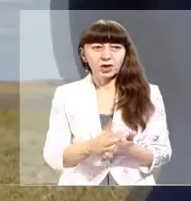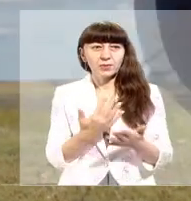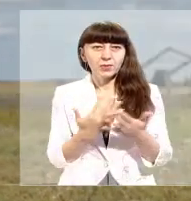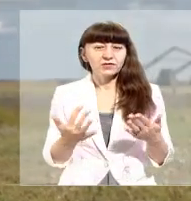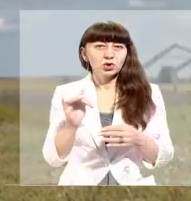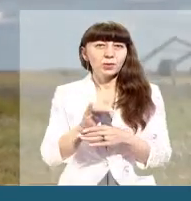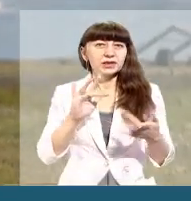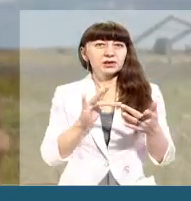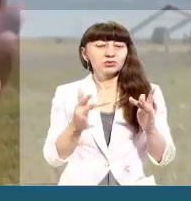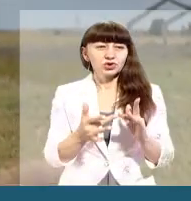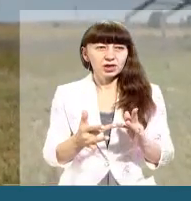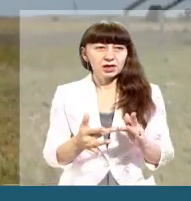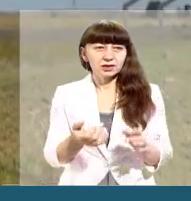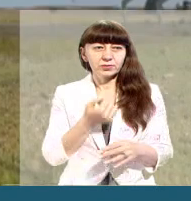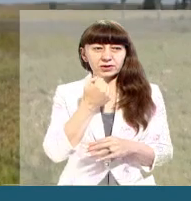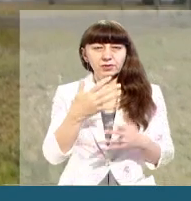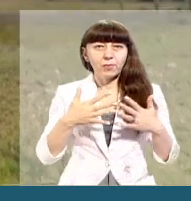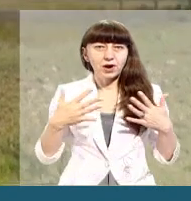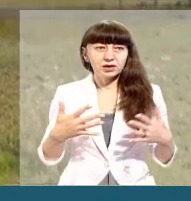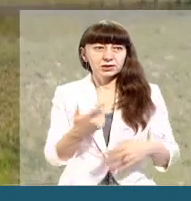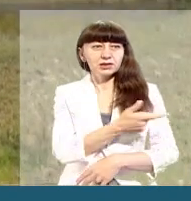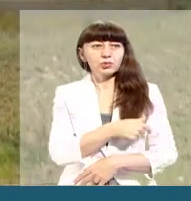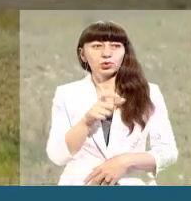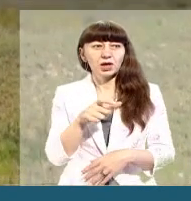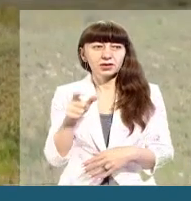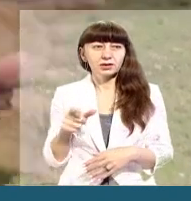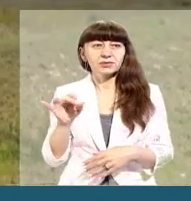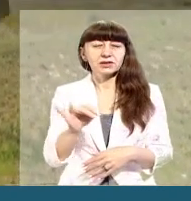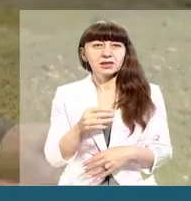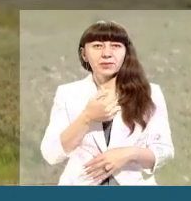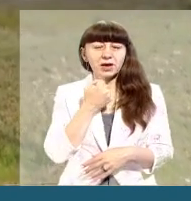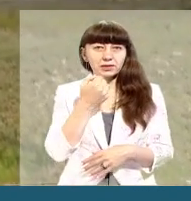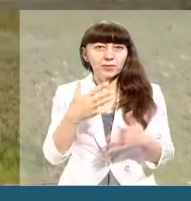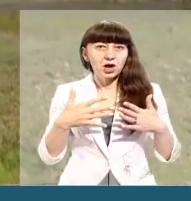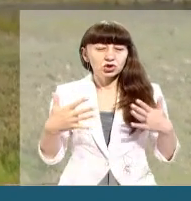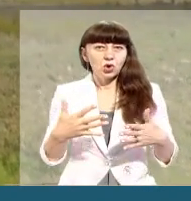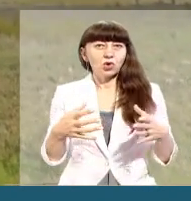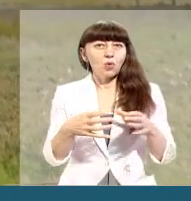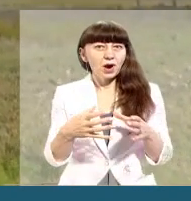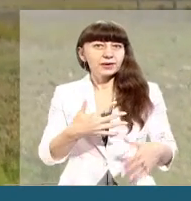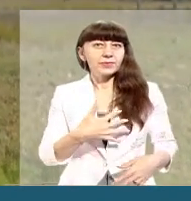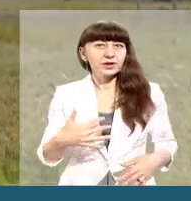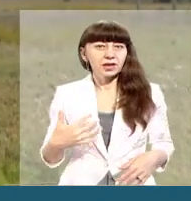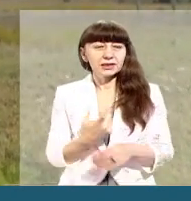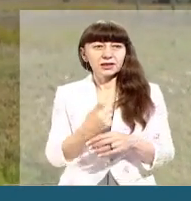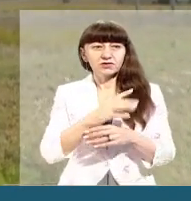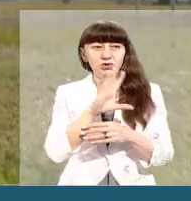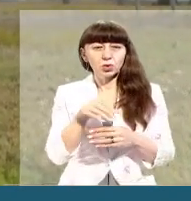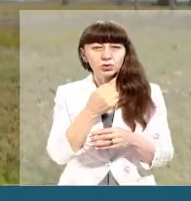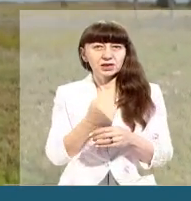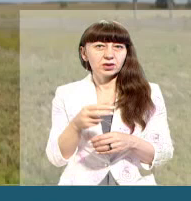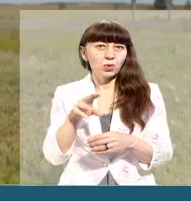все-таки подключили. Спасибо большое депутатскому корпусу, спасибо большое компании «Билайн». Это все делается в